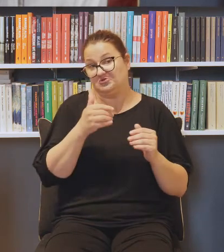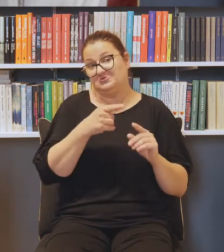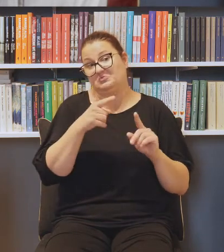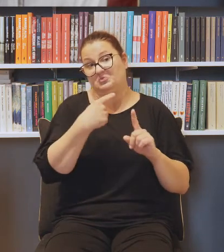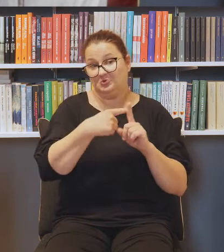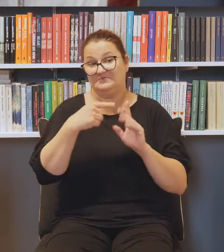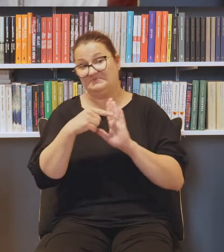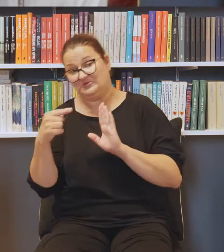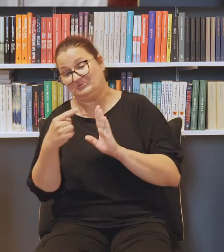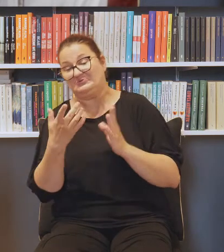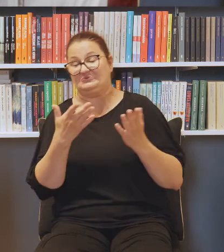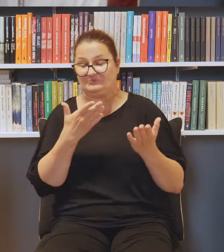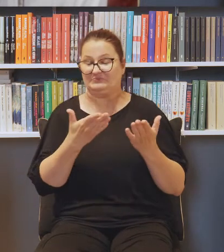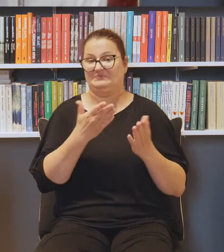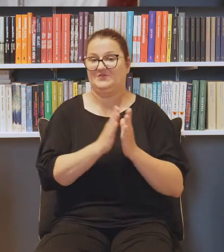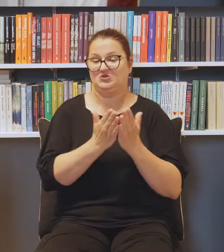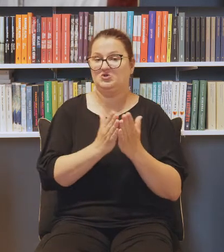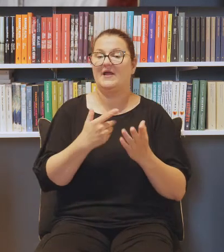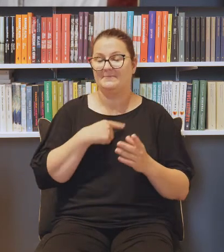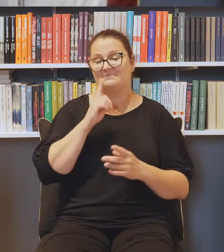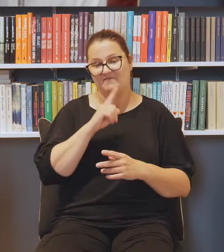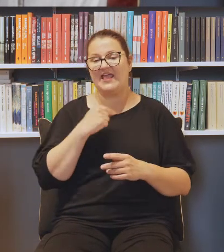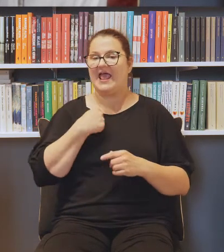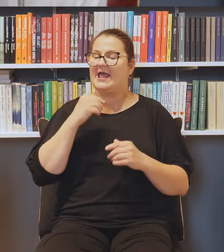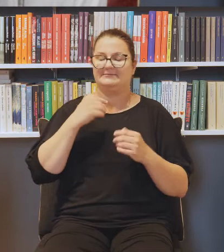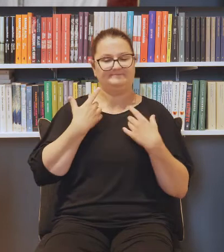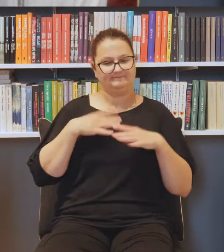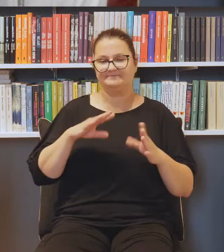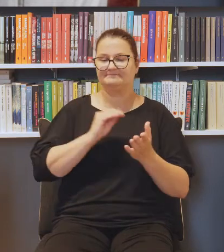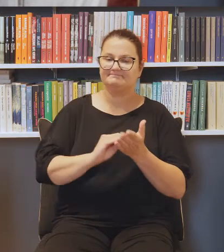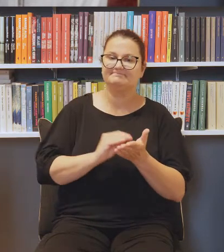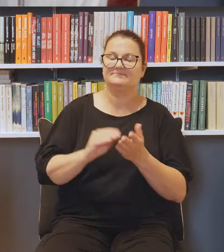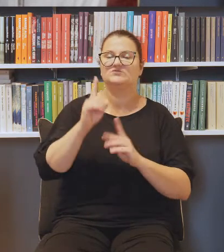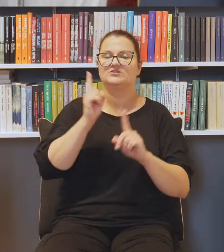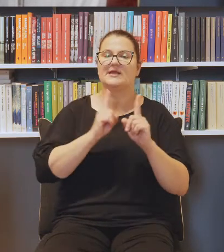tej książki, że rzeczywiście rezygnowałem czasami z...